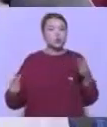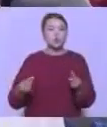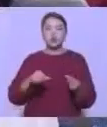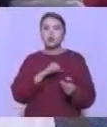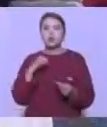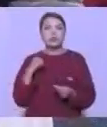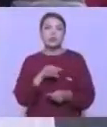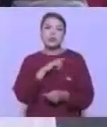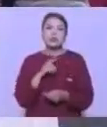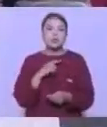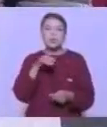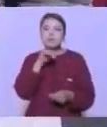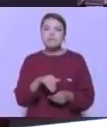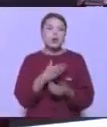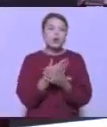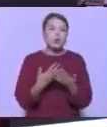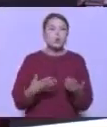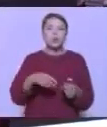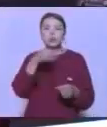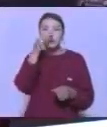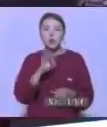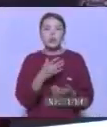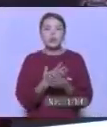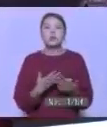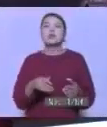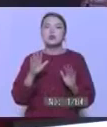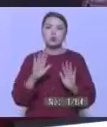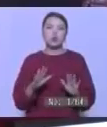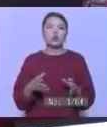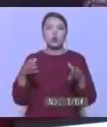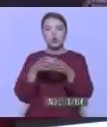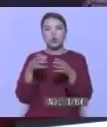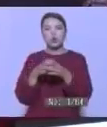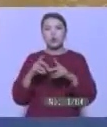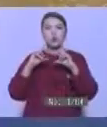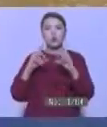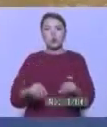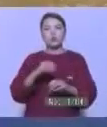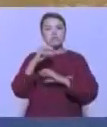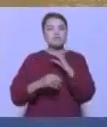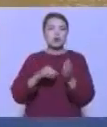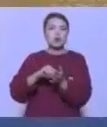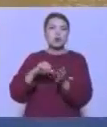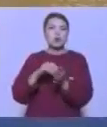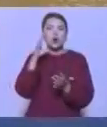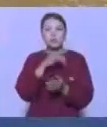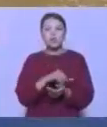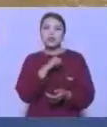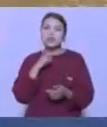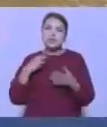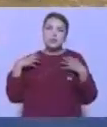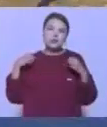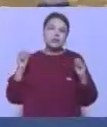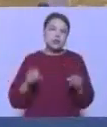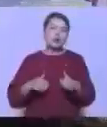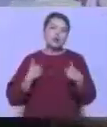қорытындысында ерекше өнерімен көзге түскендері ел құрама командасын толықтырады. Сондықтан балуандар боз кілемде аянып қалмады.